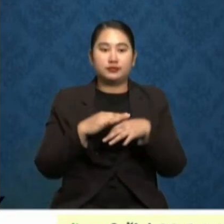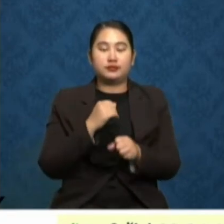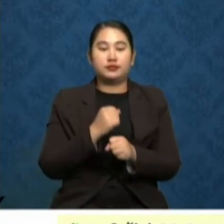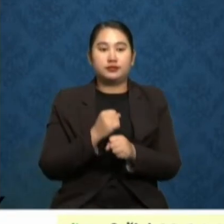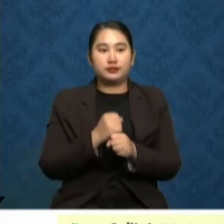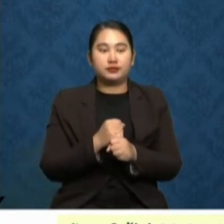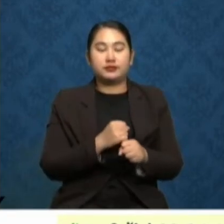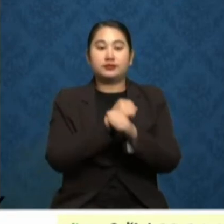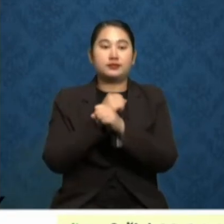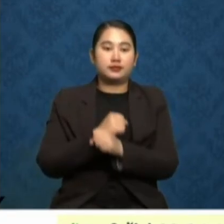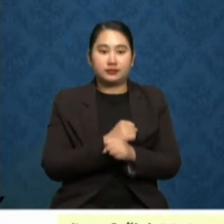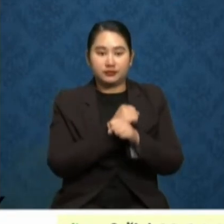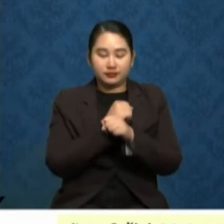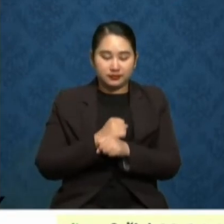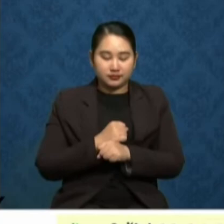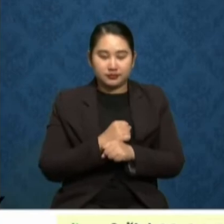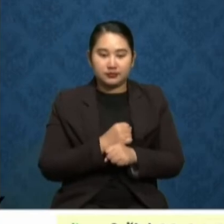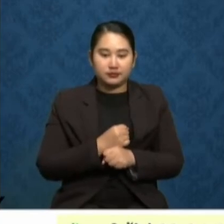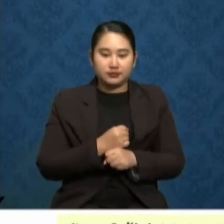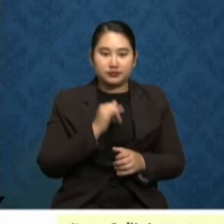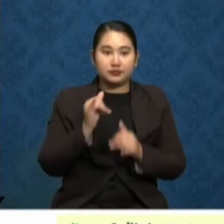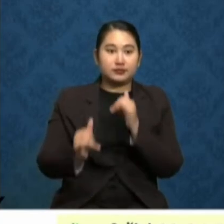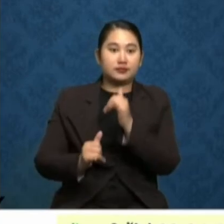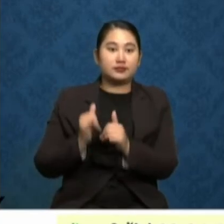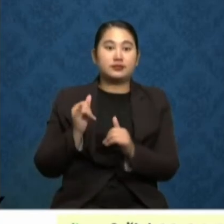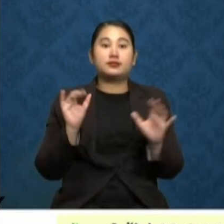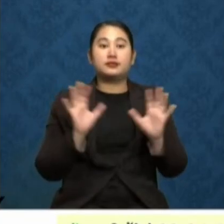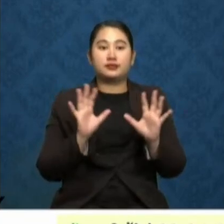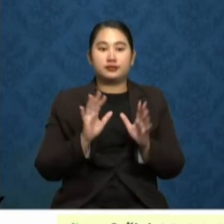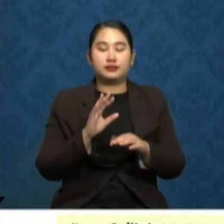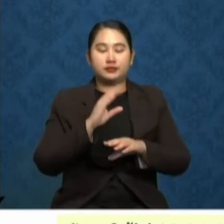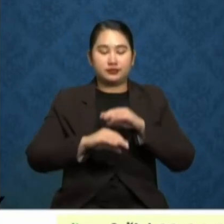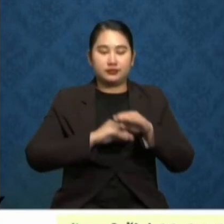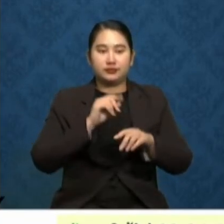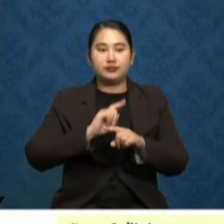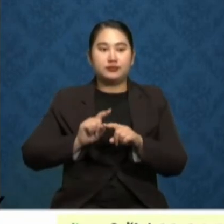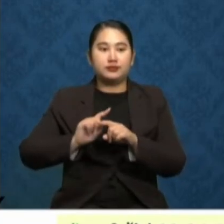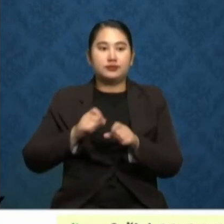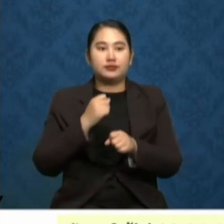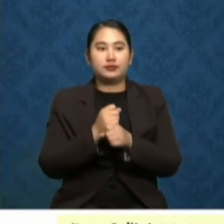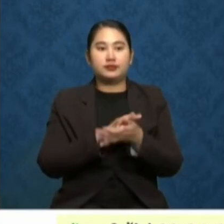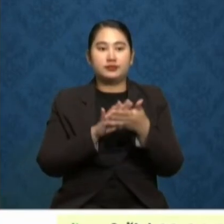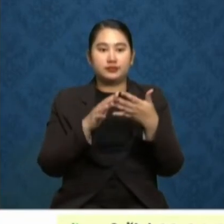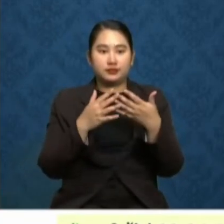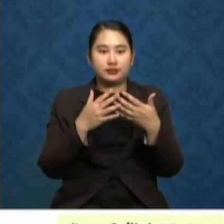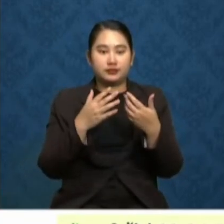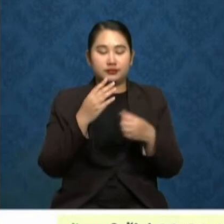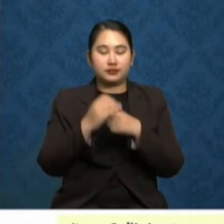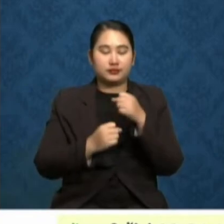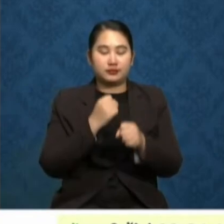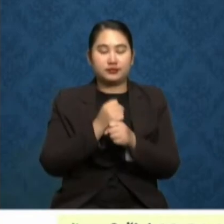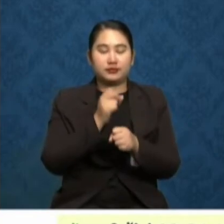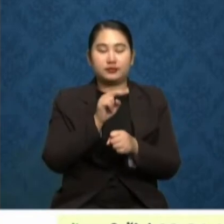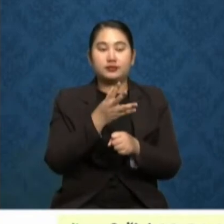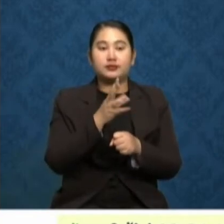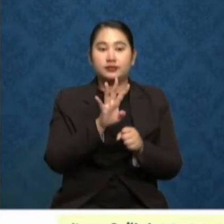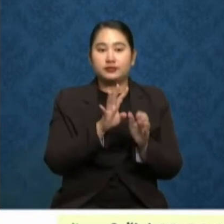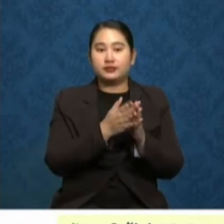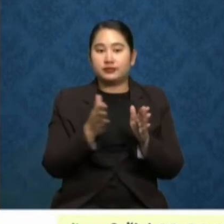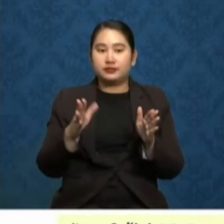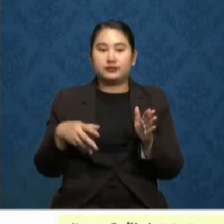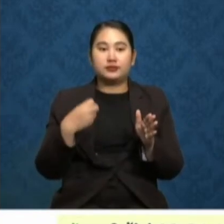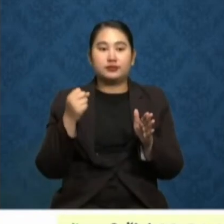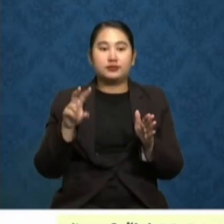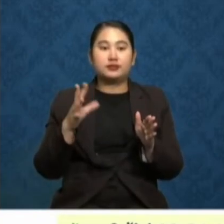és enquanto hotel .ซึขการต่าง ไดดำการตแต่ปี 64 ถึง 2067